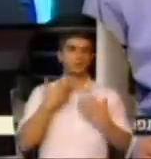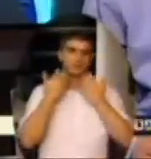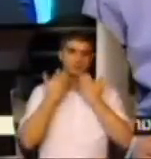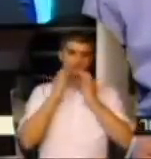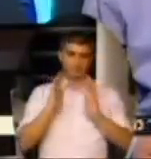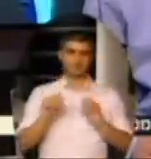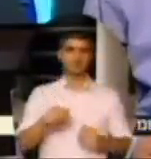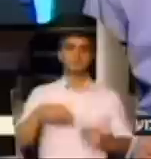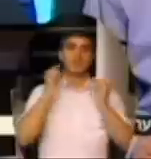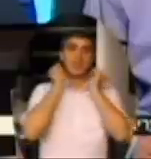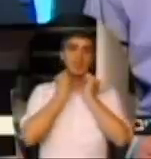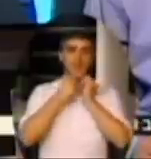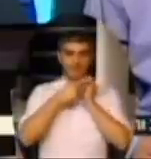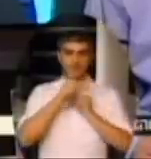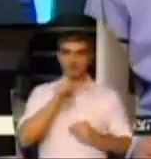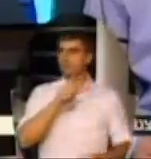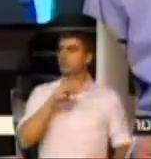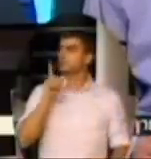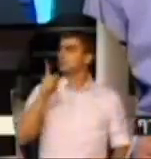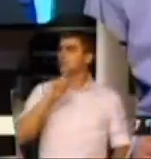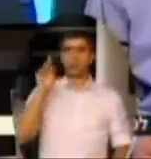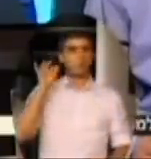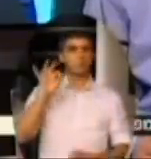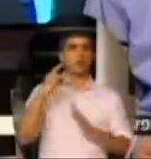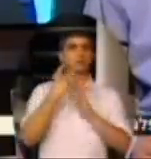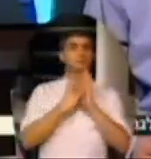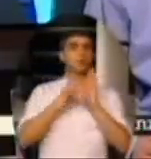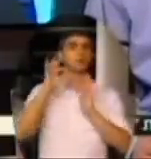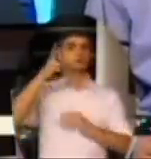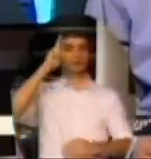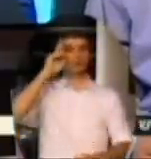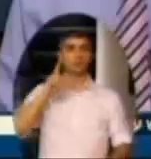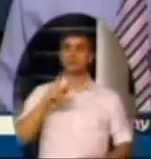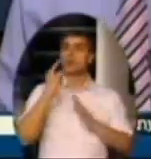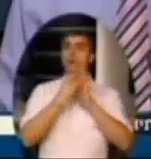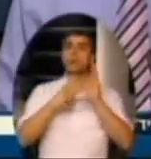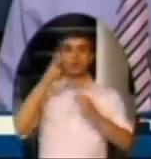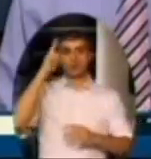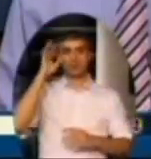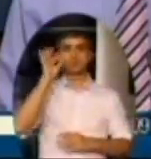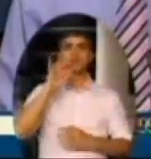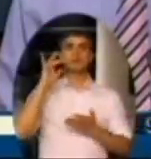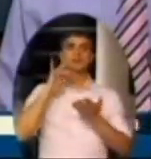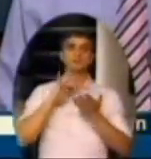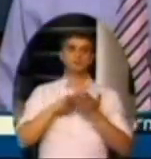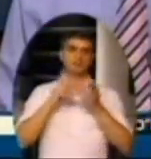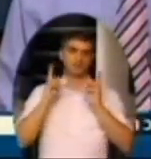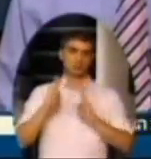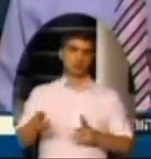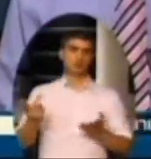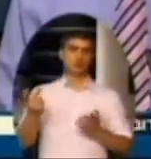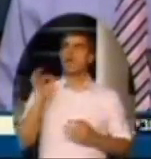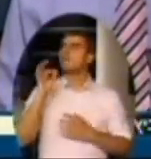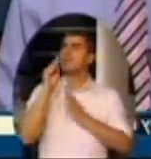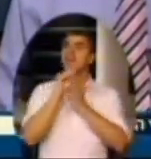אסביר ליברמן צריך להגיש שהיא לא פוגעת בחוקת הליכוד חוקת הליכוד עדיין נמצ עם כל הכבוד לחוקת הליכוד